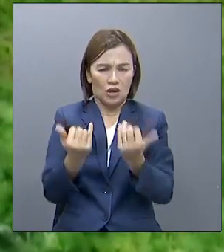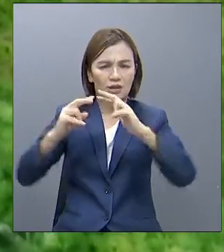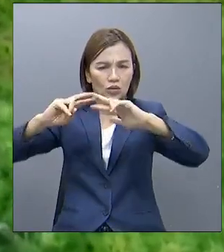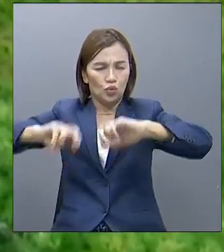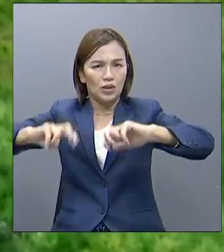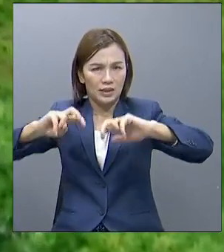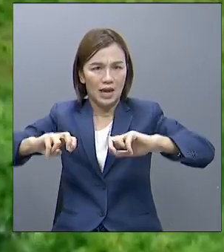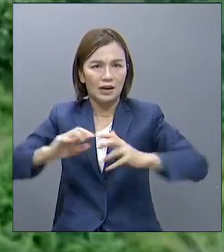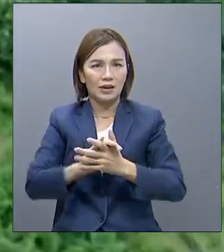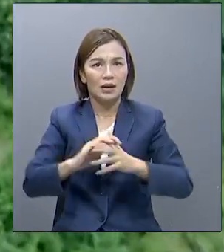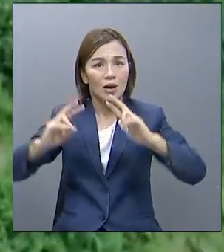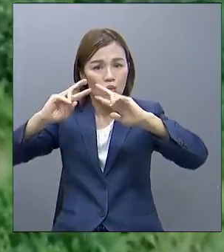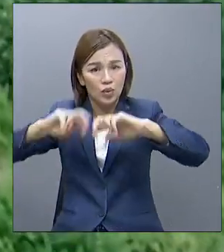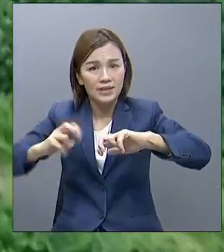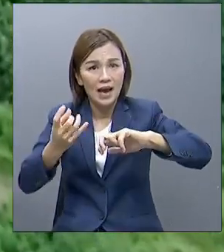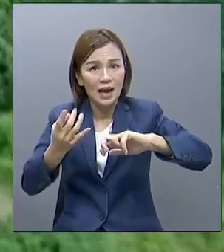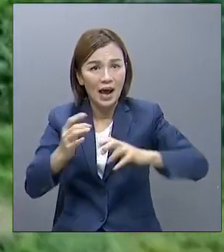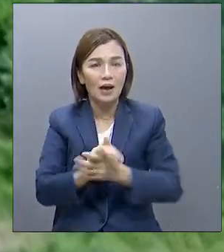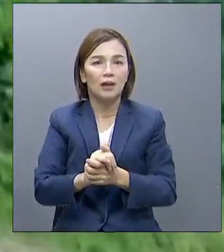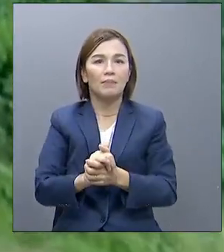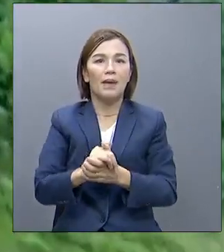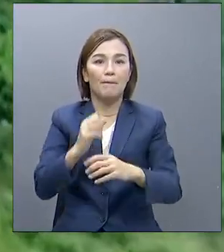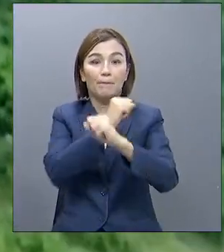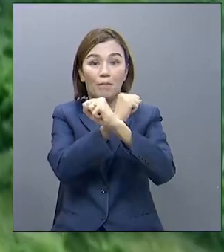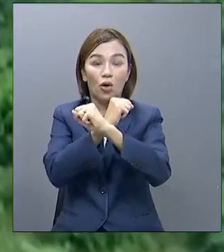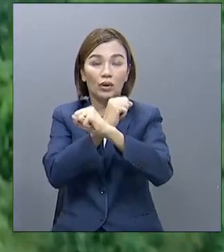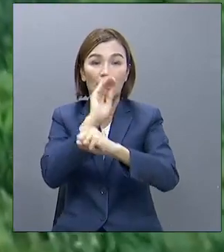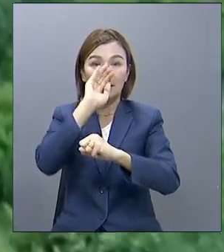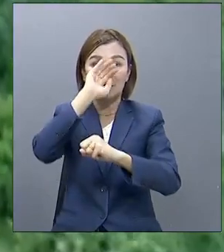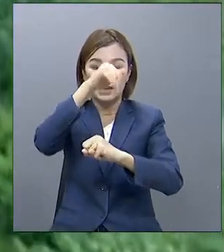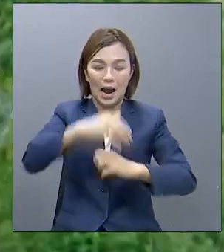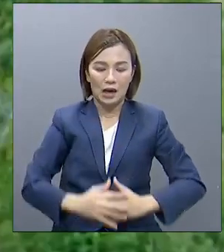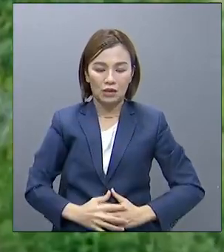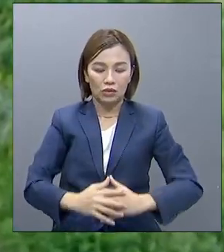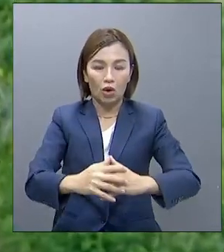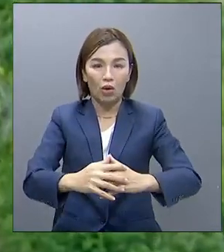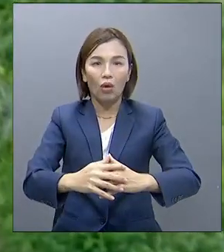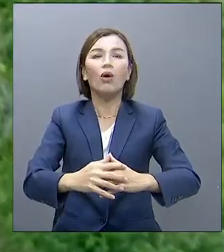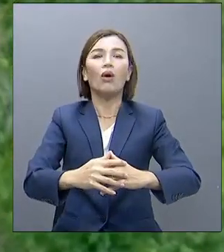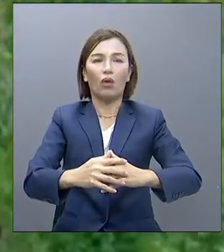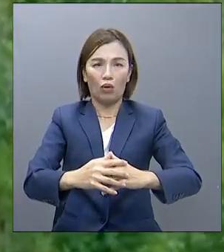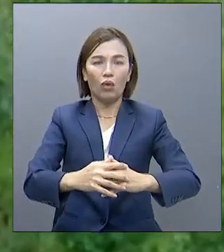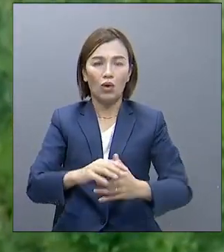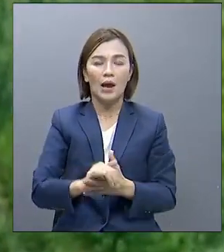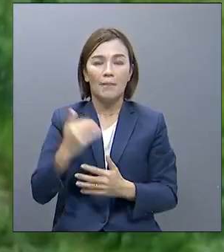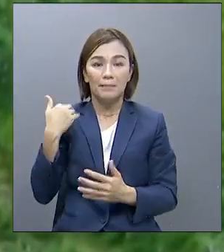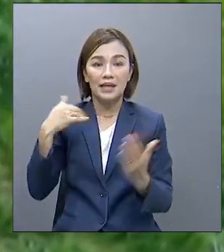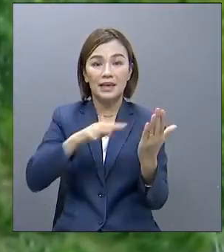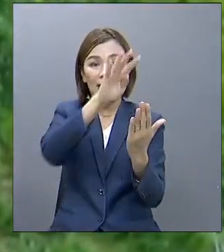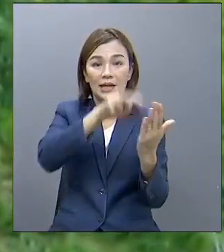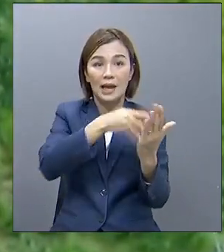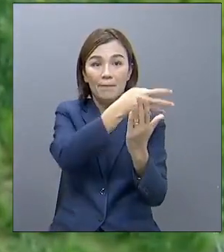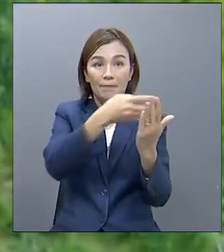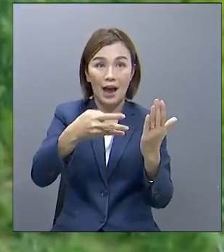เรื่องของการใช้วัคซีนในการคุมกำเนิดนะครับ นอกจากนั้นแล้วเนี่ยเราก็มีการกำหนดแผนพื้นที่ควบคุ